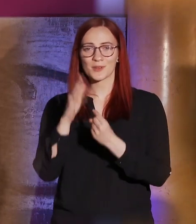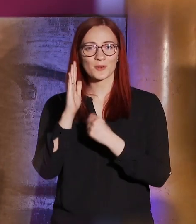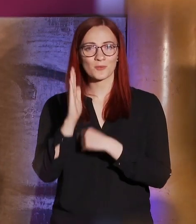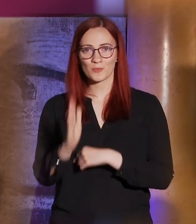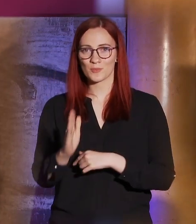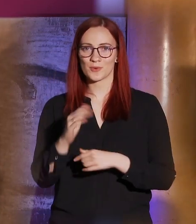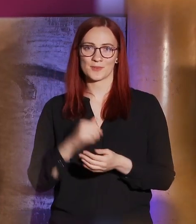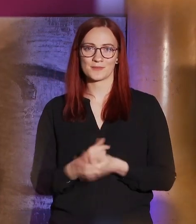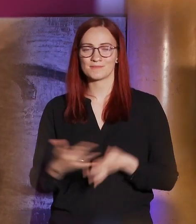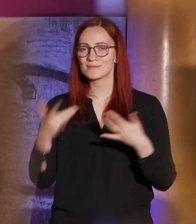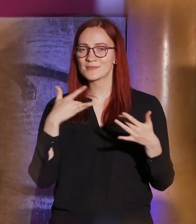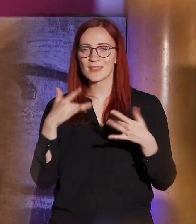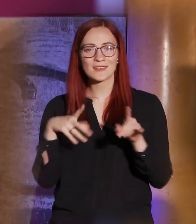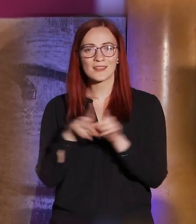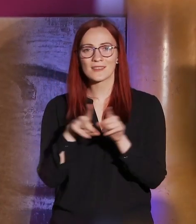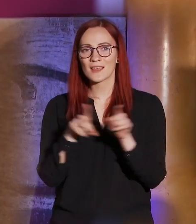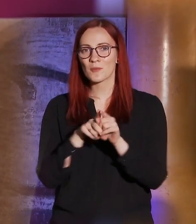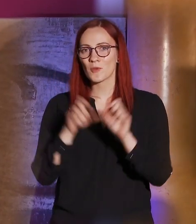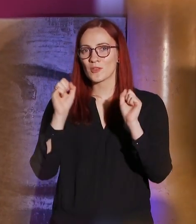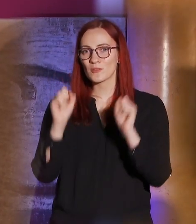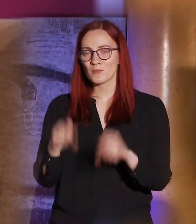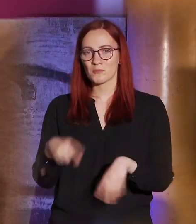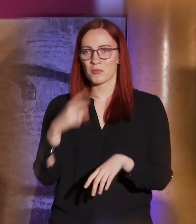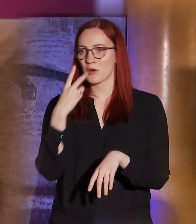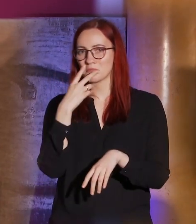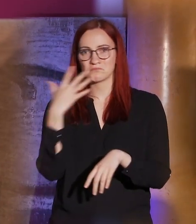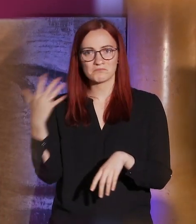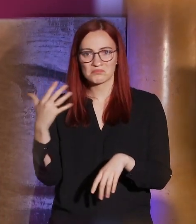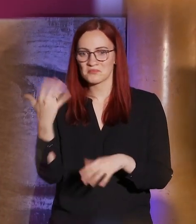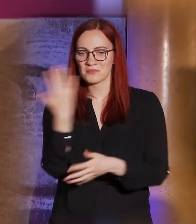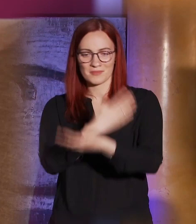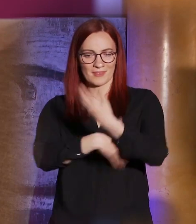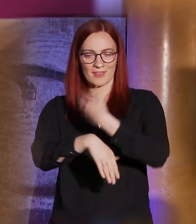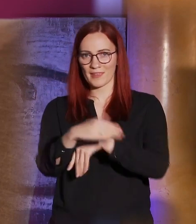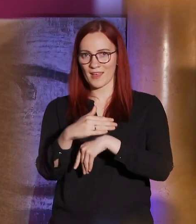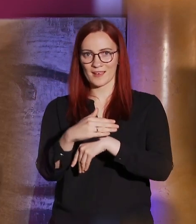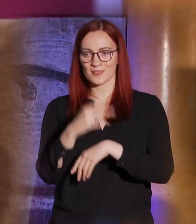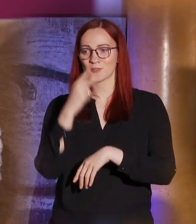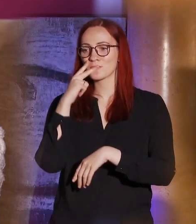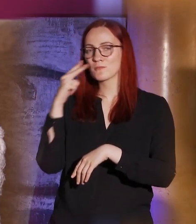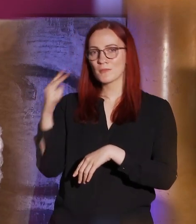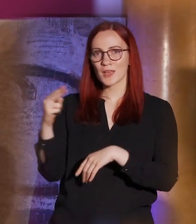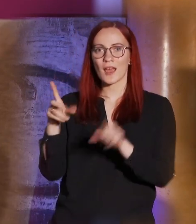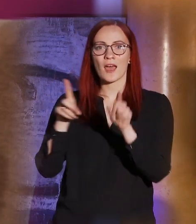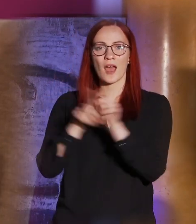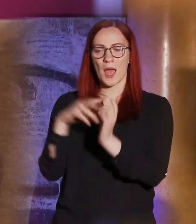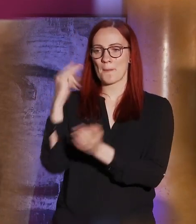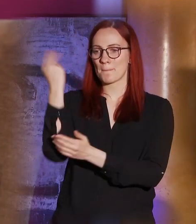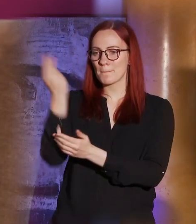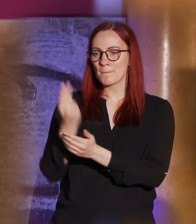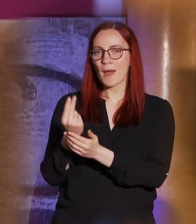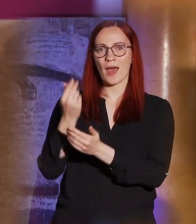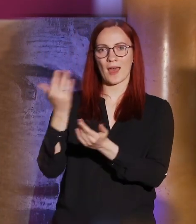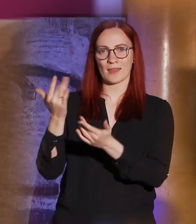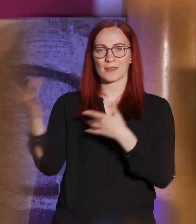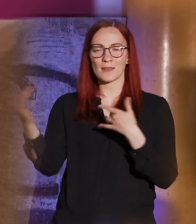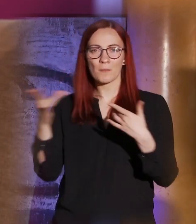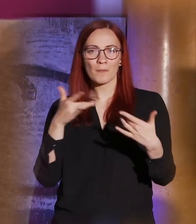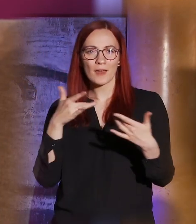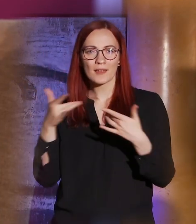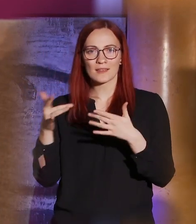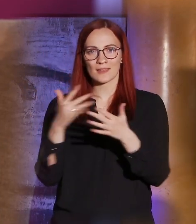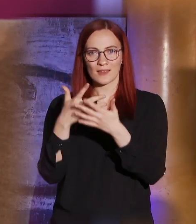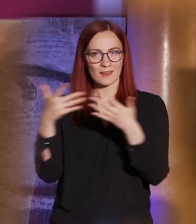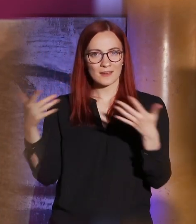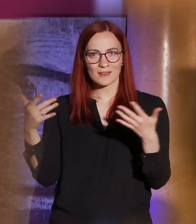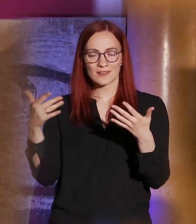Prisitaikys ir teatre tu net nematysi kažkokių ten negalių, matysi meno kūrinį, spektaklį kažkokį